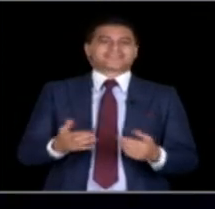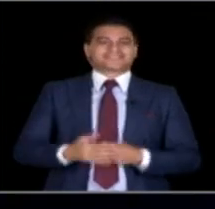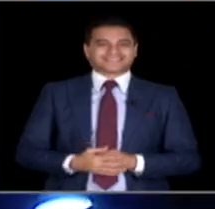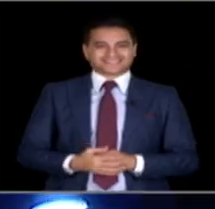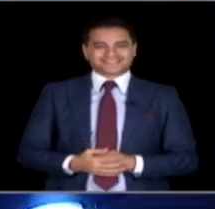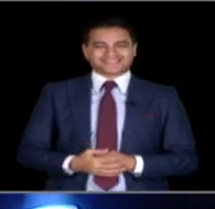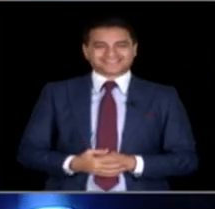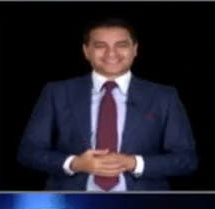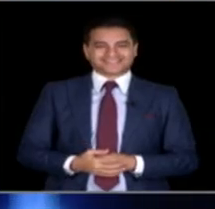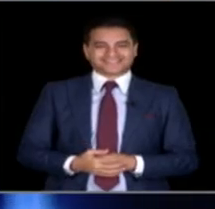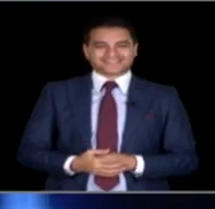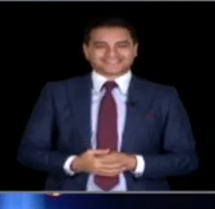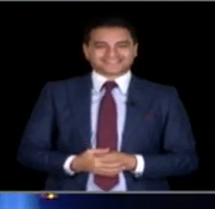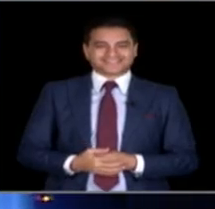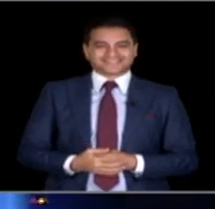هو.